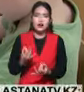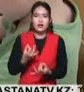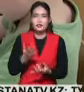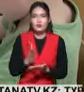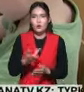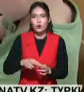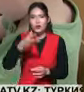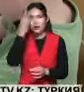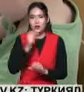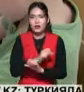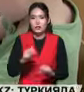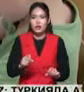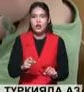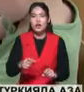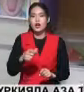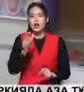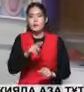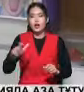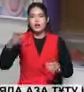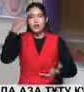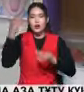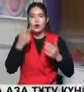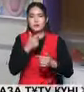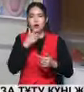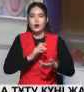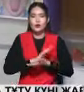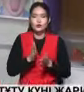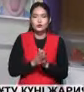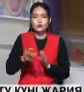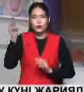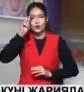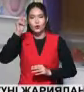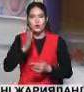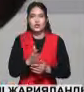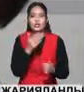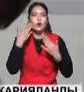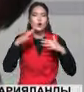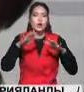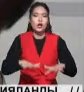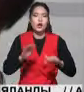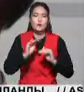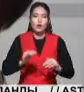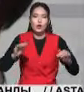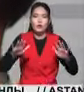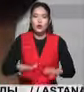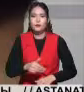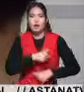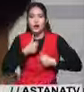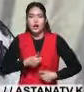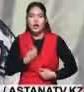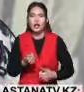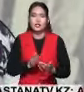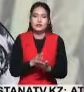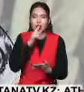Тәрбиешілер балалардың тілінің анық шығуы, жаттық болуы үшін көп еңбектенеді. Әр бүлдіршінің тұлға болып қалыптасуына барынша оң септігін